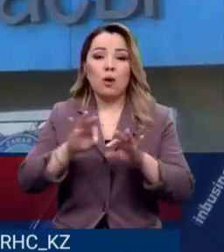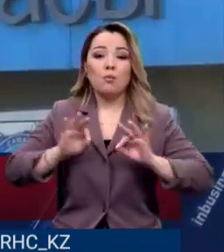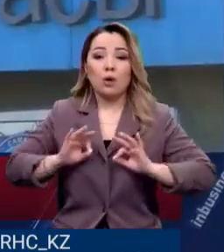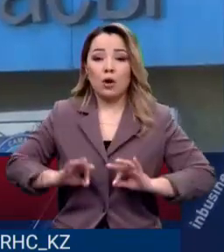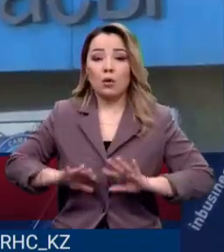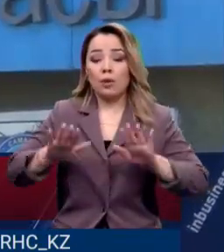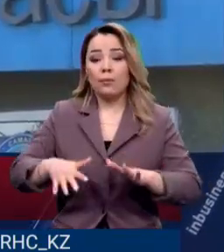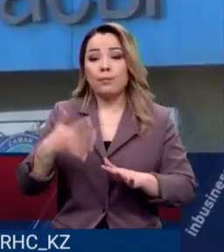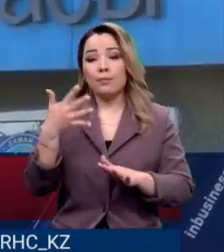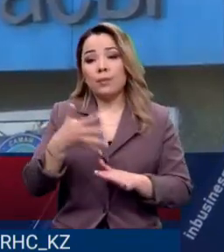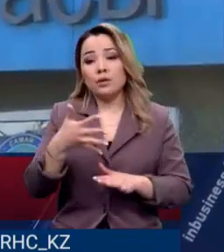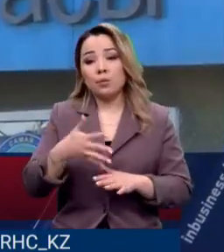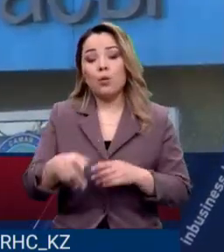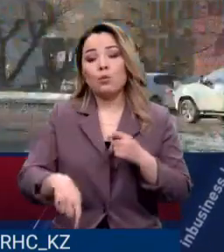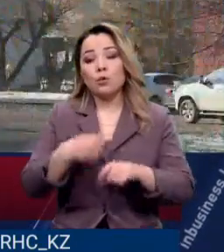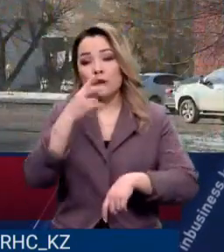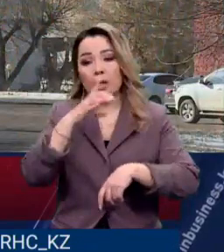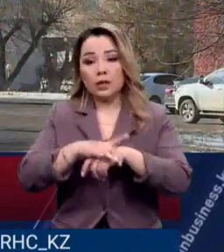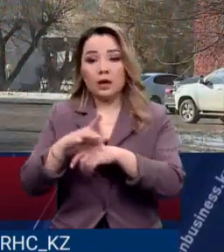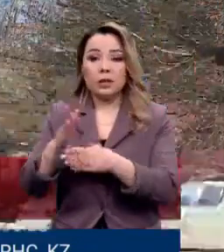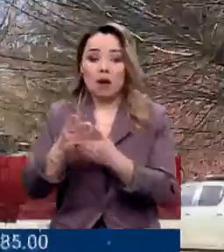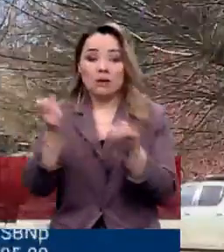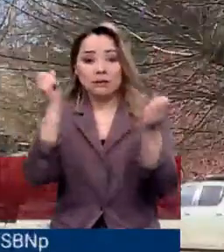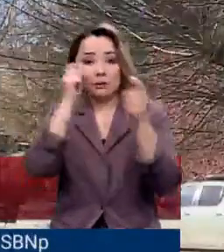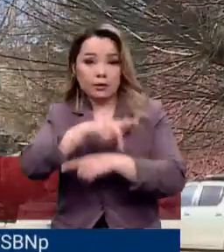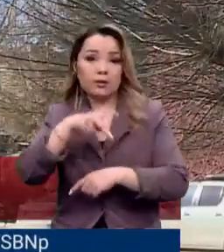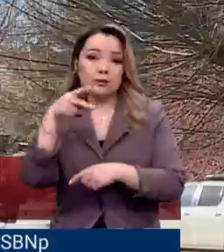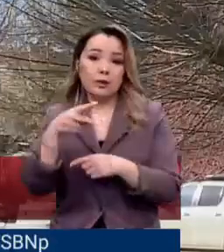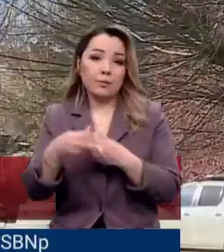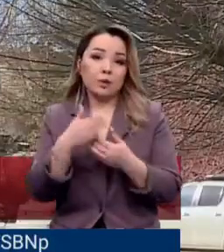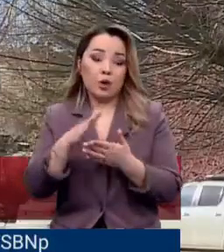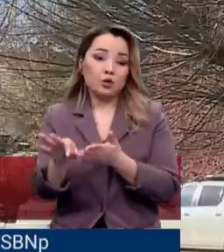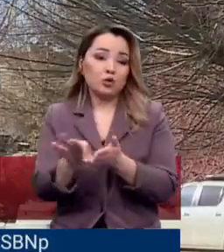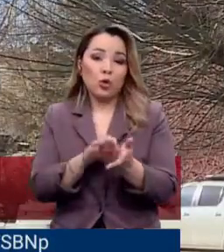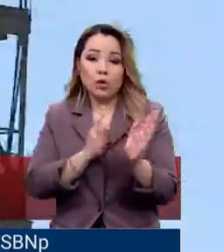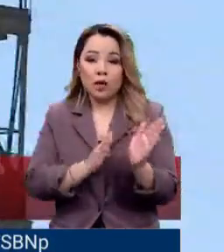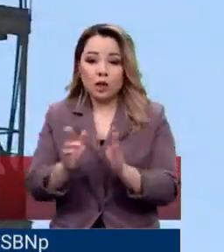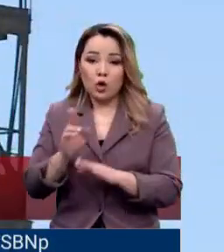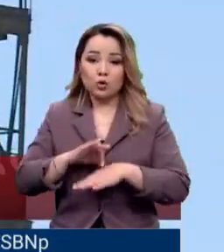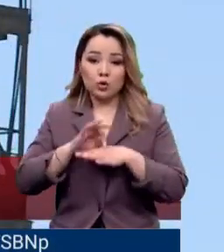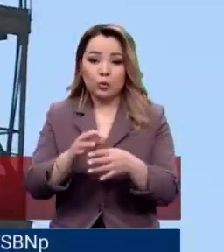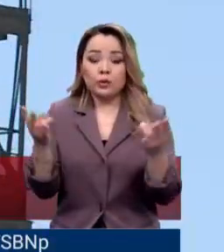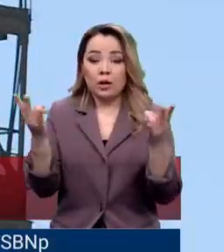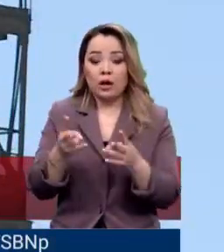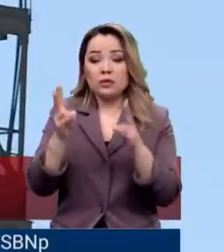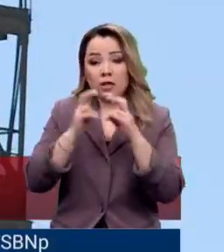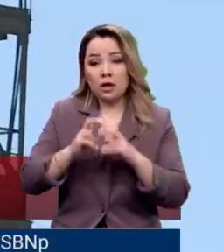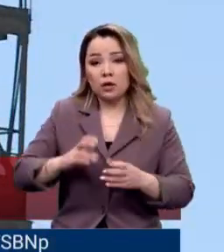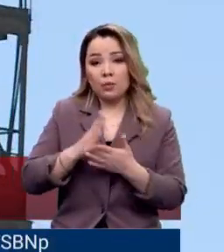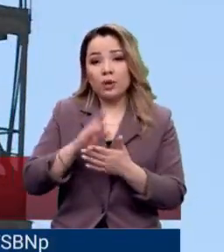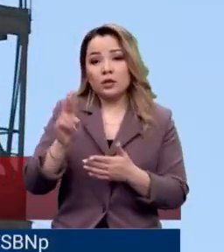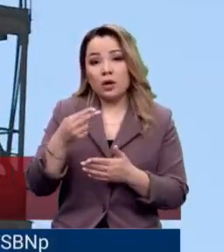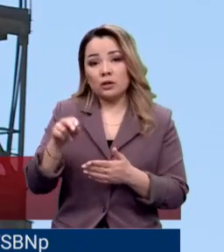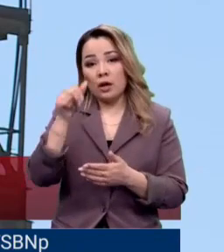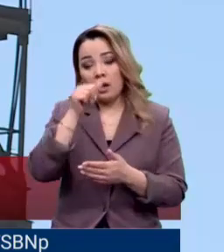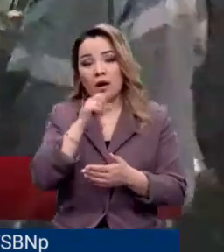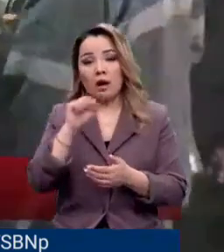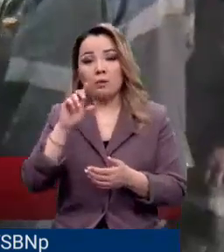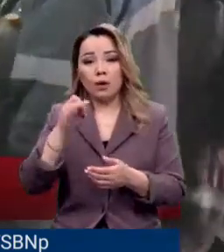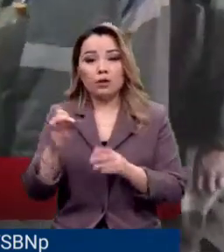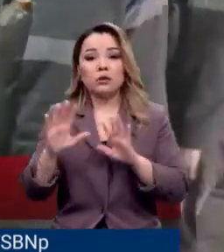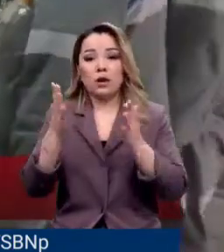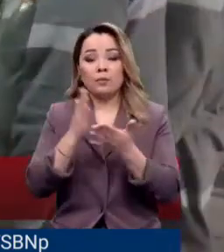прокурорлар 5000 бұзушылықты анықтаған, оның 2000-ы шұғыл түрде реттеуді қажет етеді. Тексеріске былтыр 90 айында Абай шахтасындағы